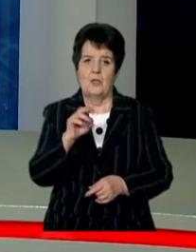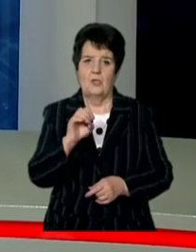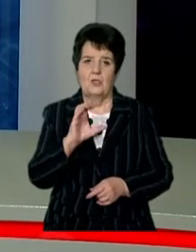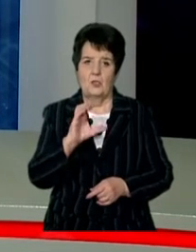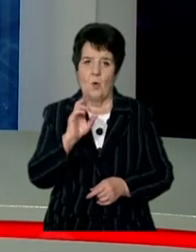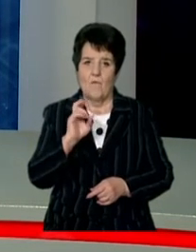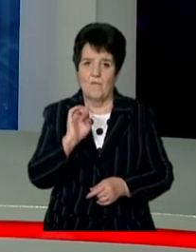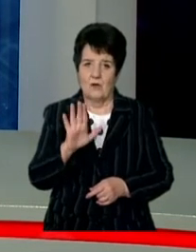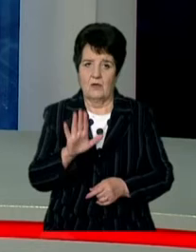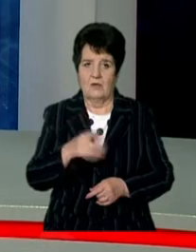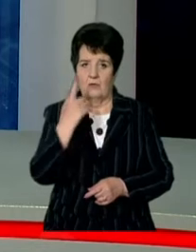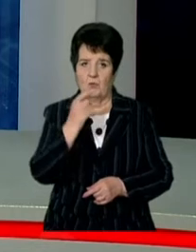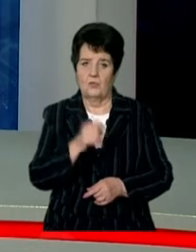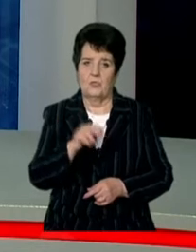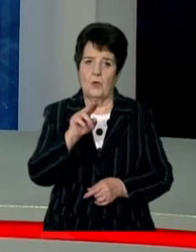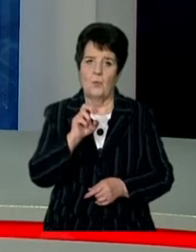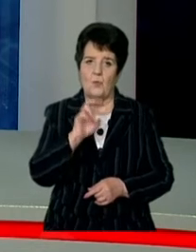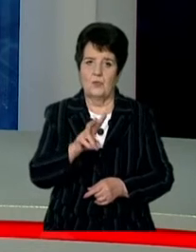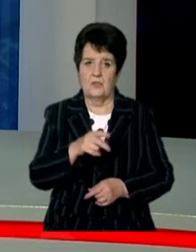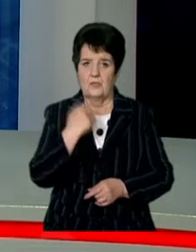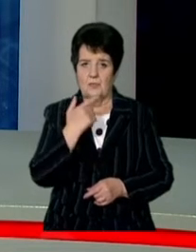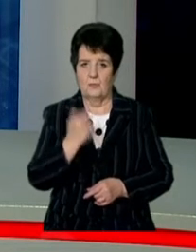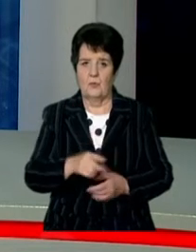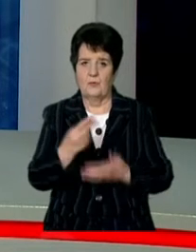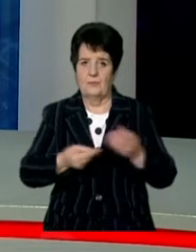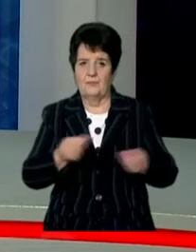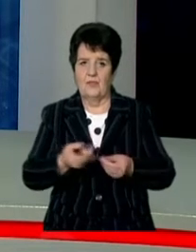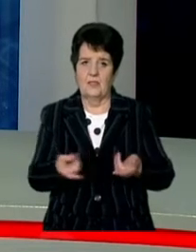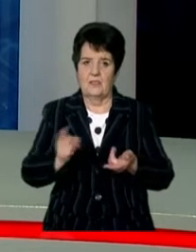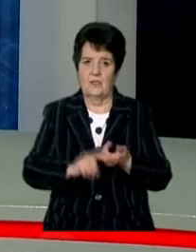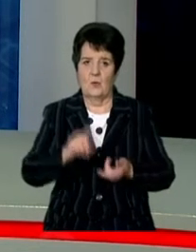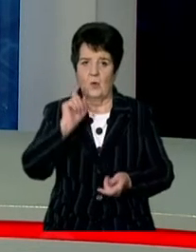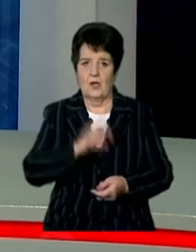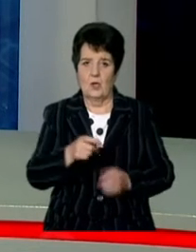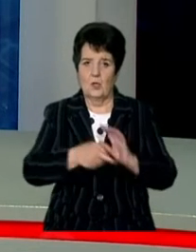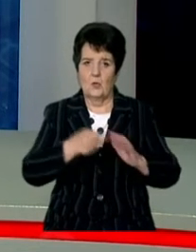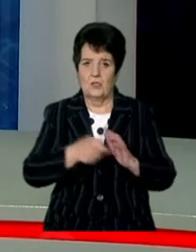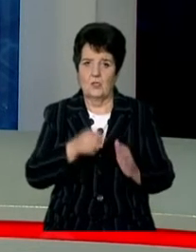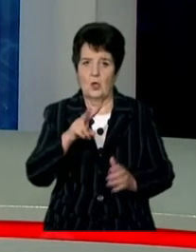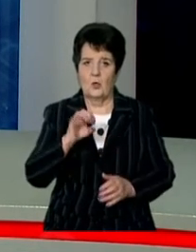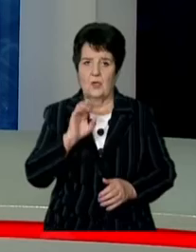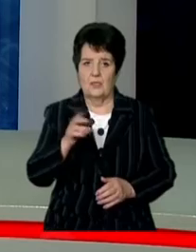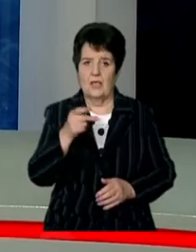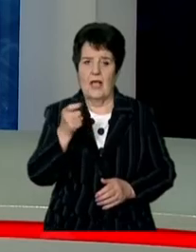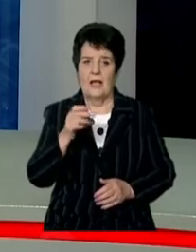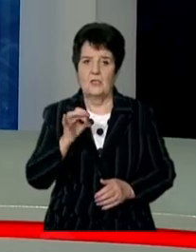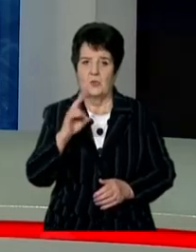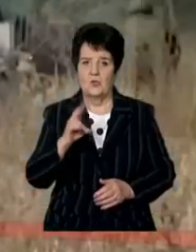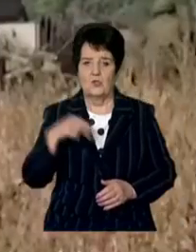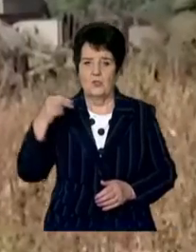anunță că Vladimir Putin va semna mâine tratatele privind anexarea regiunilor ucrainene Donețk, Lugansk, Kherson și